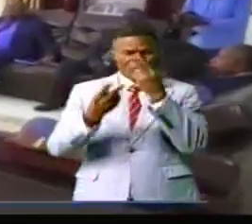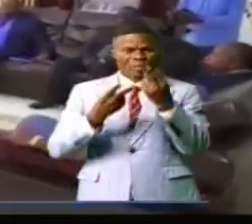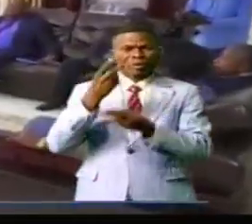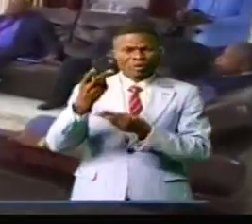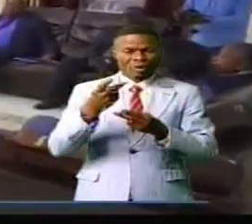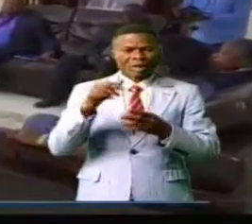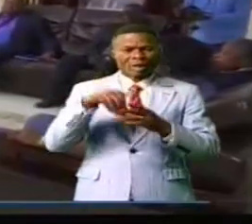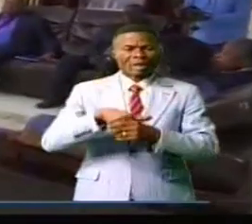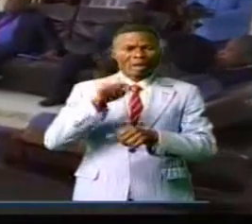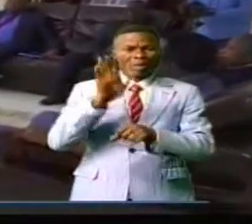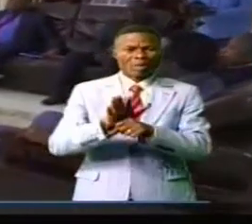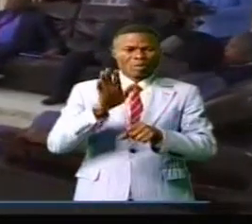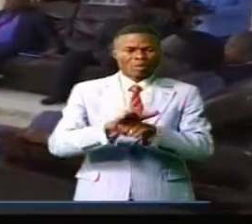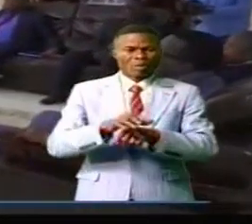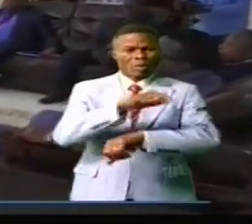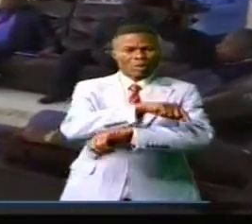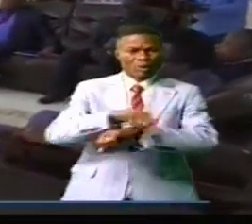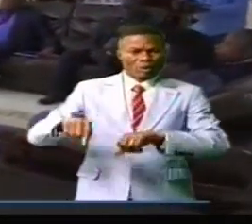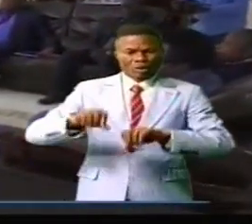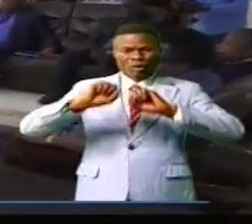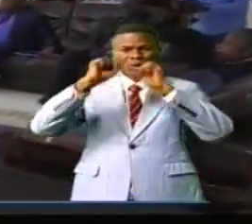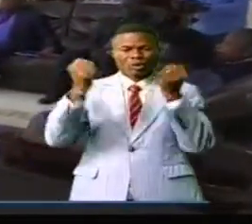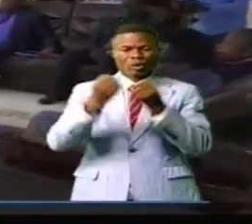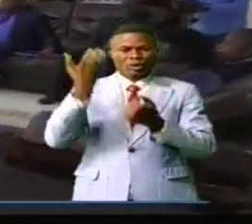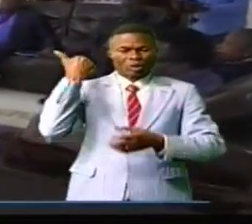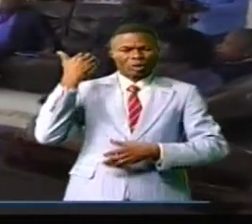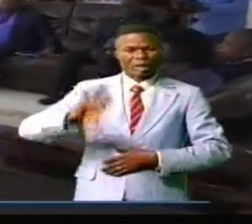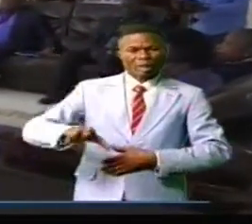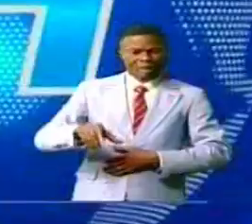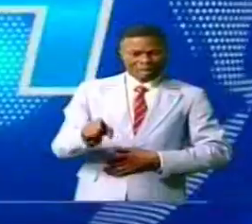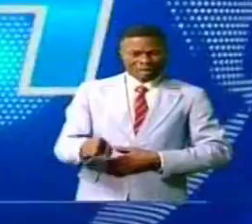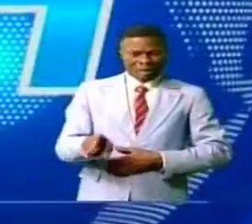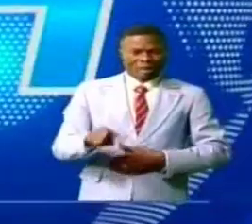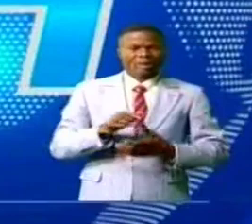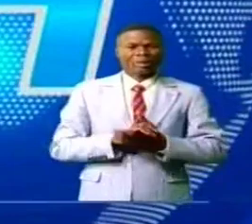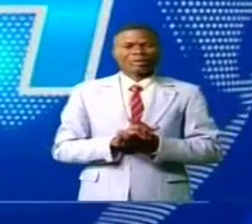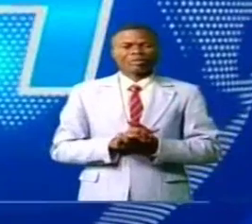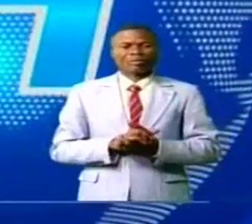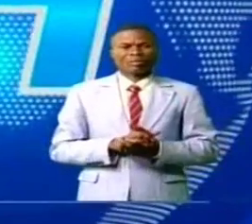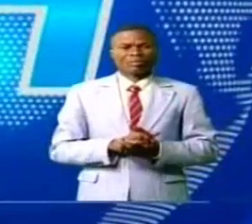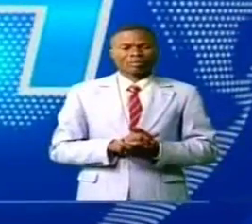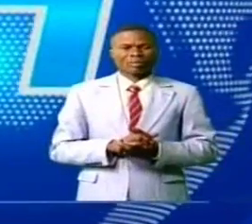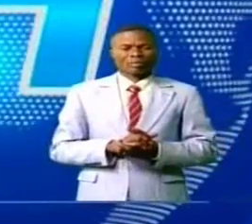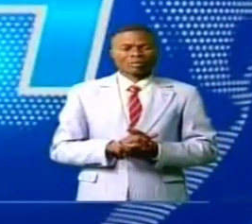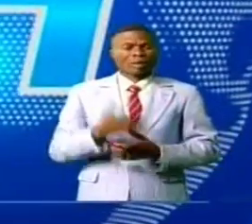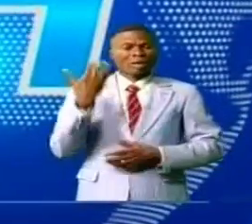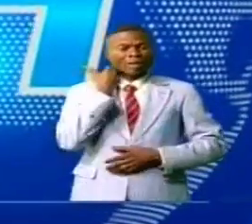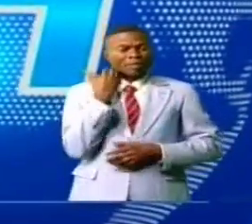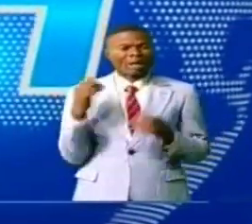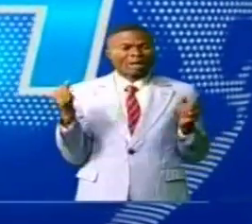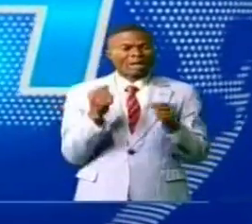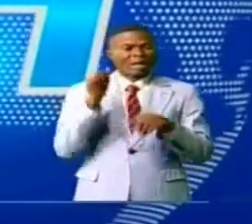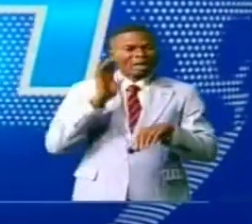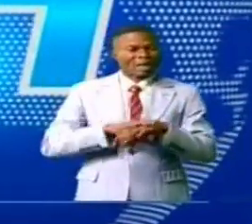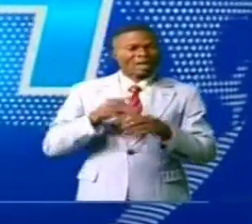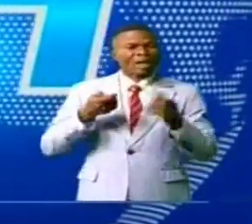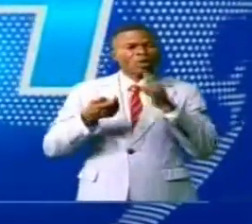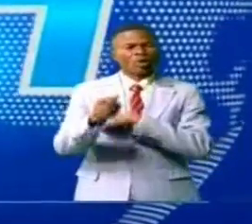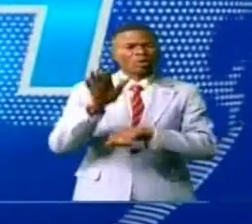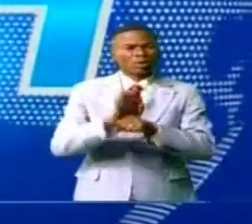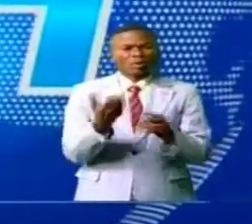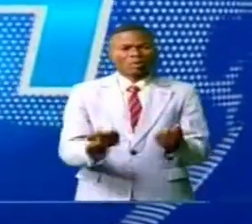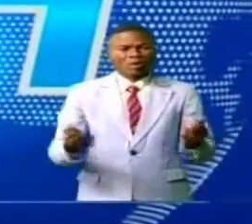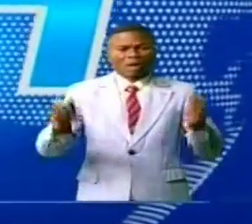dans les différentes installations de la régie des eaux. Le paludisme tue des milliers d'enfants